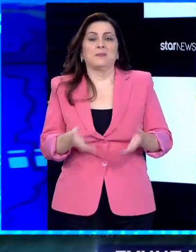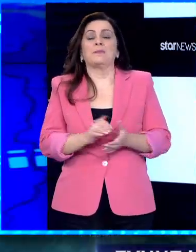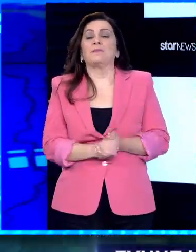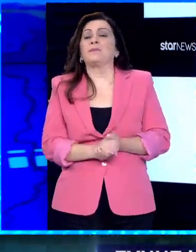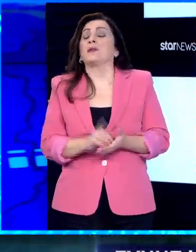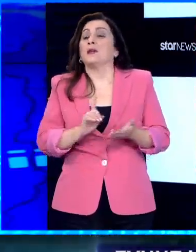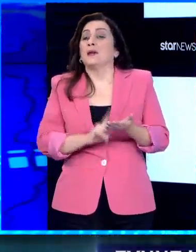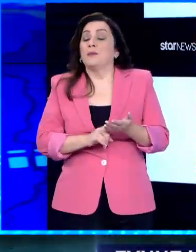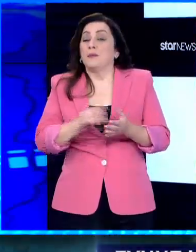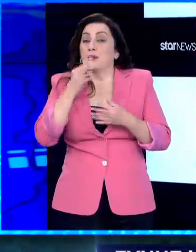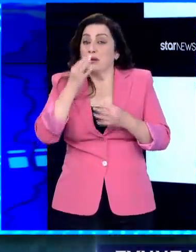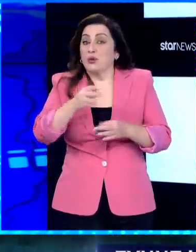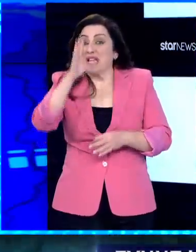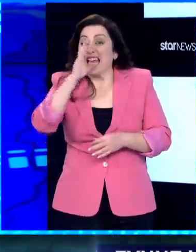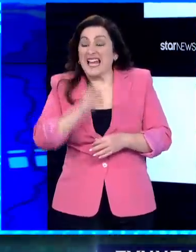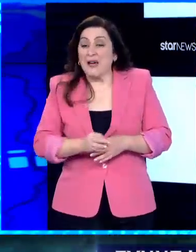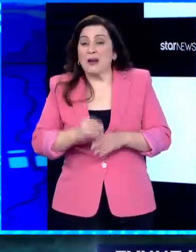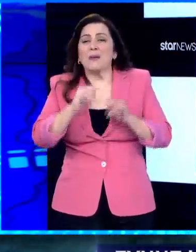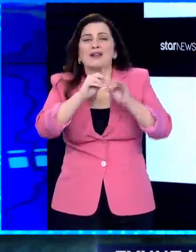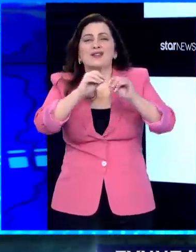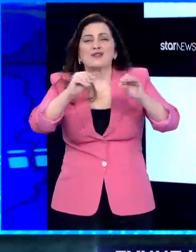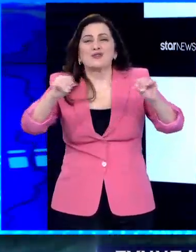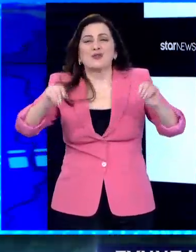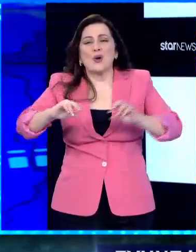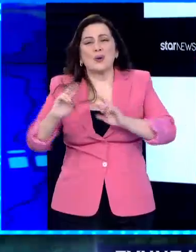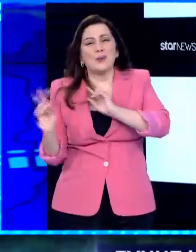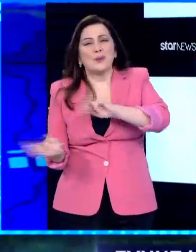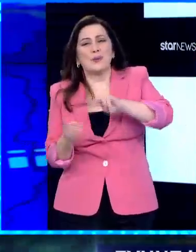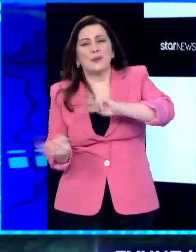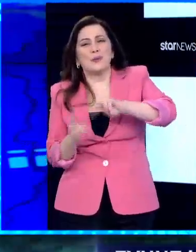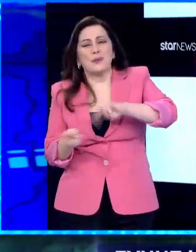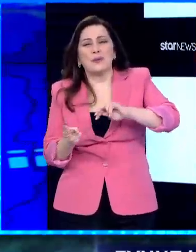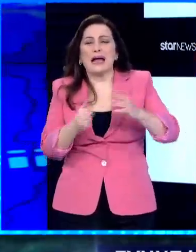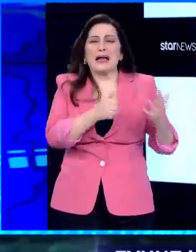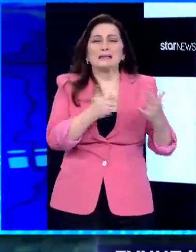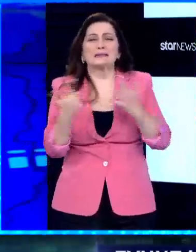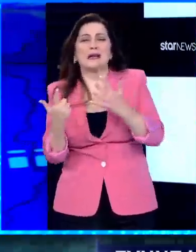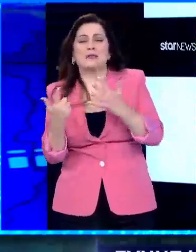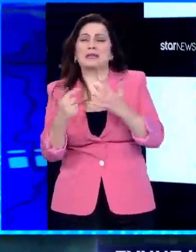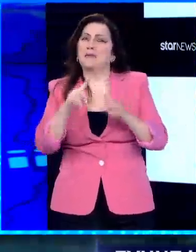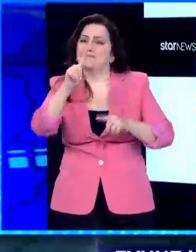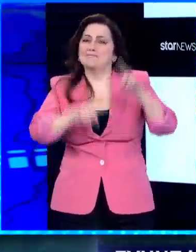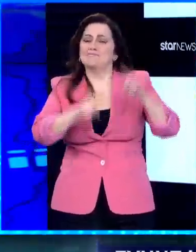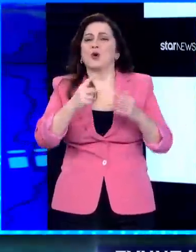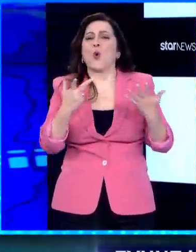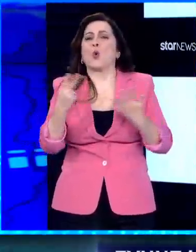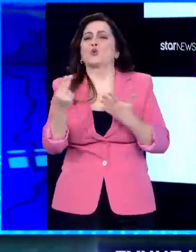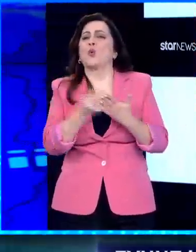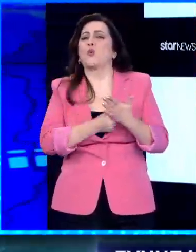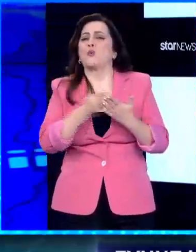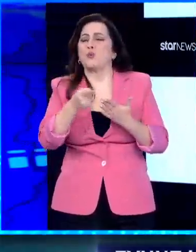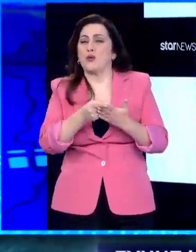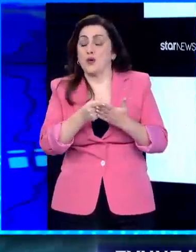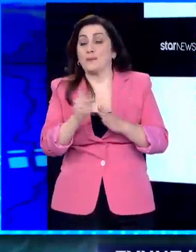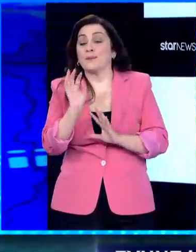τα άλλα πρέπει να πούμε τώρα ότι πράγματι θα έχουμε σκόνη λόγω των νοτιάδων που θα φτάνουν τα 6 με 7 και πρόσκαιρα ακόμη και τα 8 ποφόρ. Μέσα στην